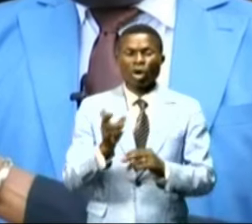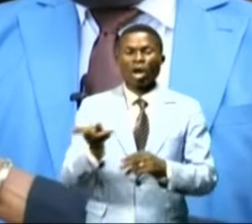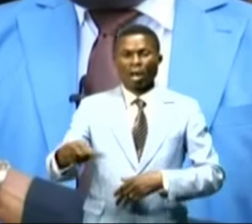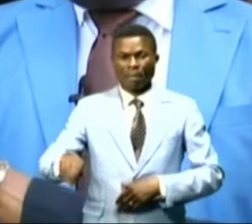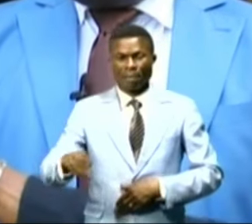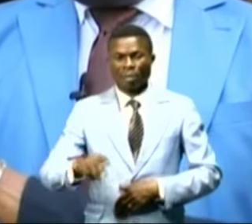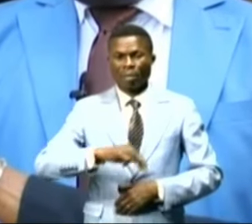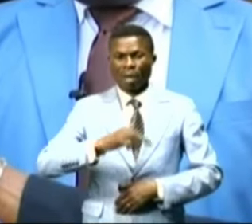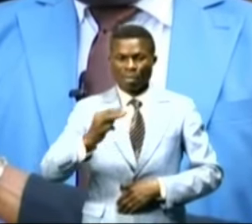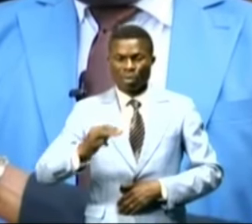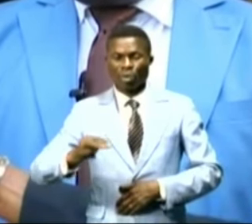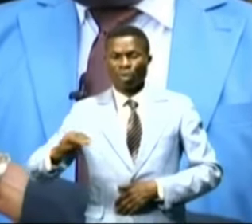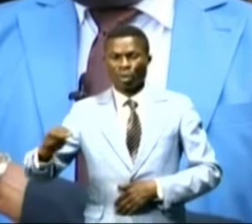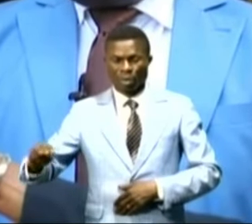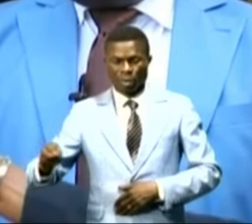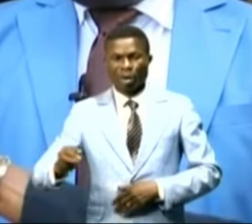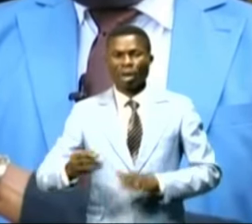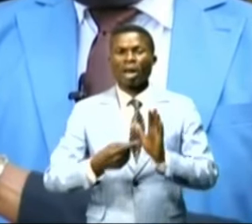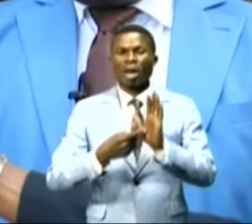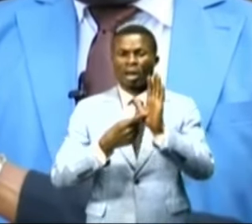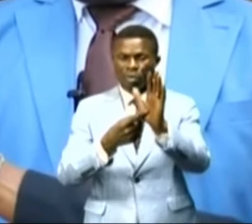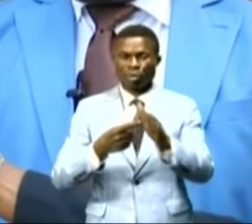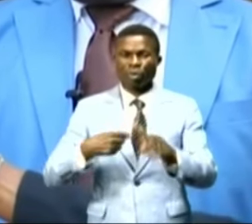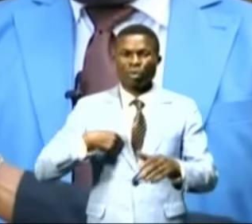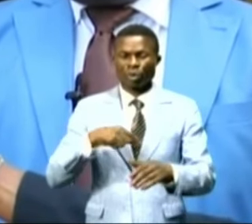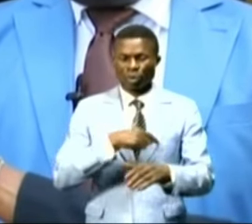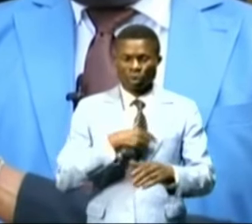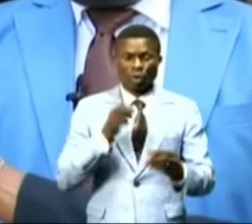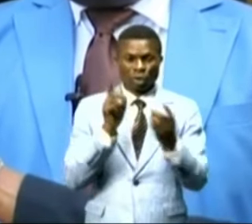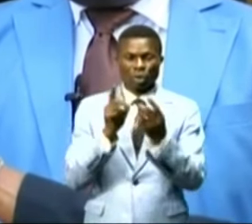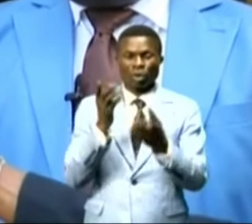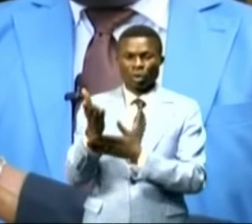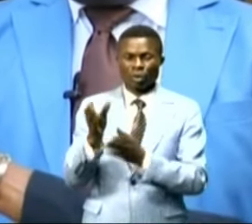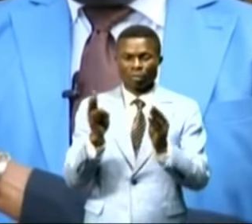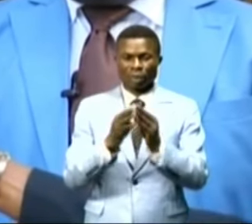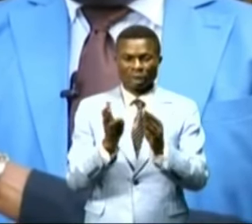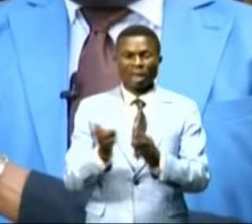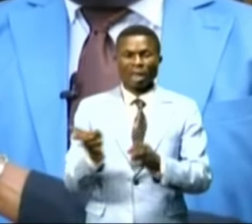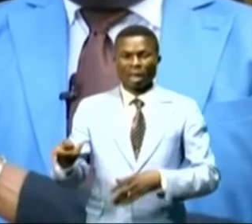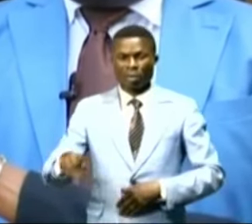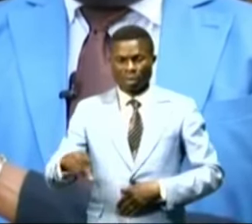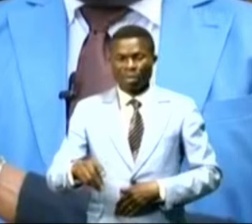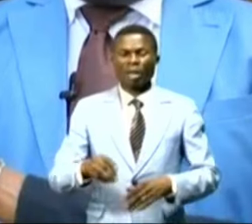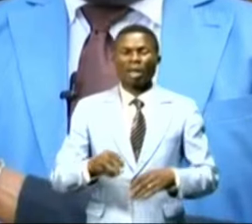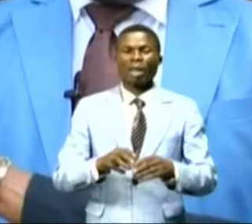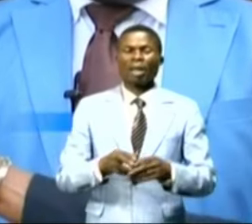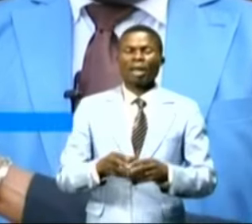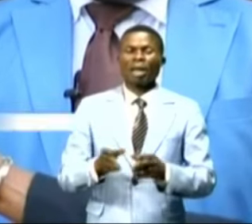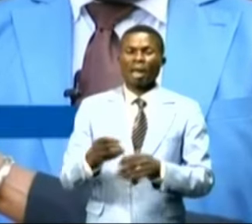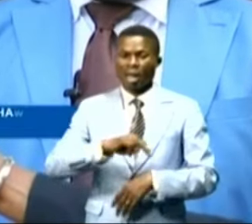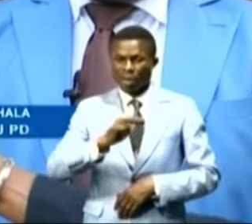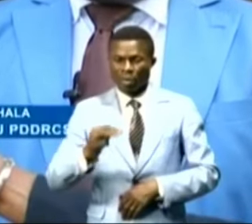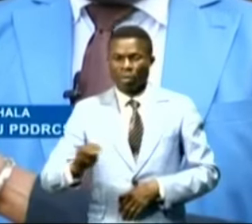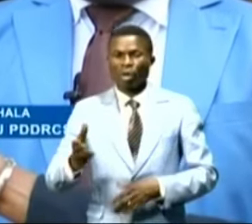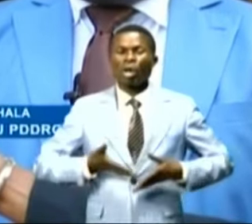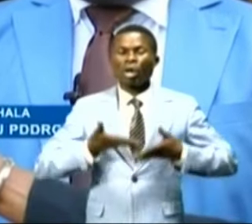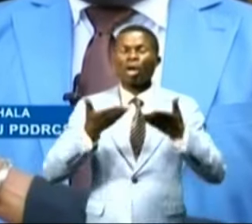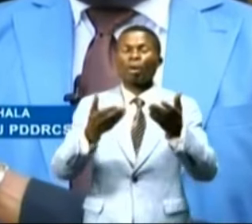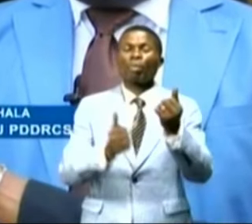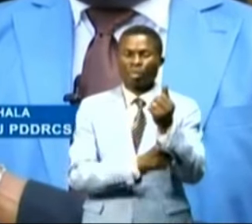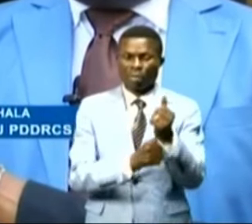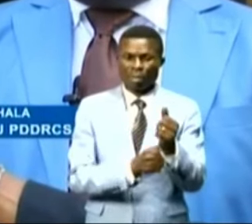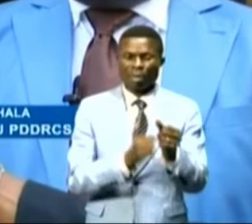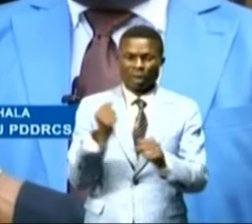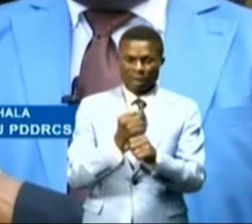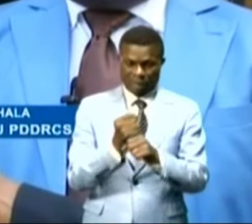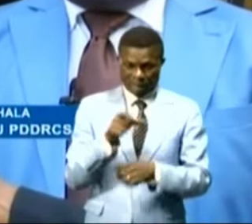du Maniema. Nous proposerons, après l'avoir consulté l'Assemblée provinciale du Maniema, nous proposerons des personnes qui vont animer